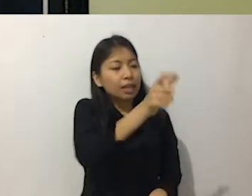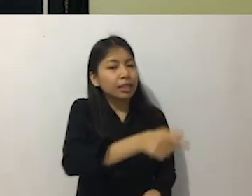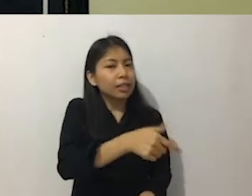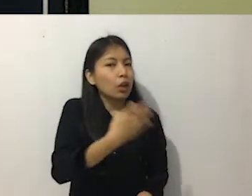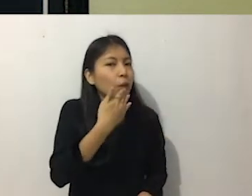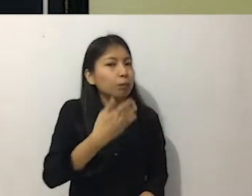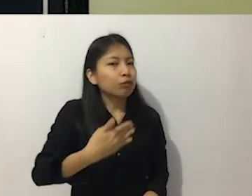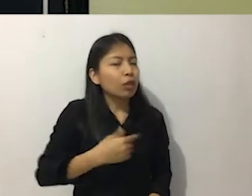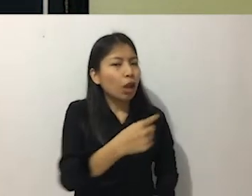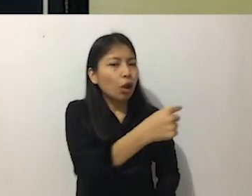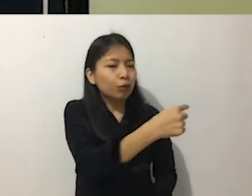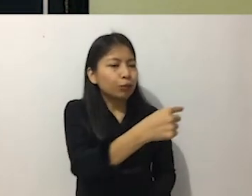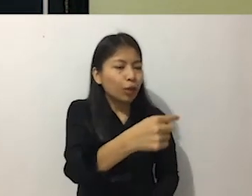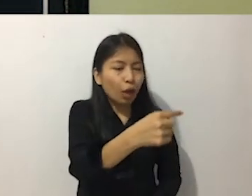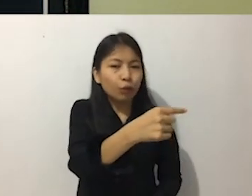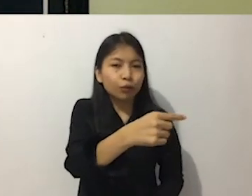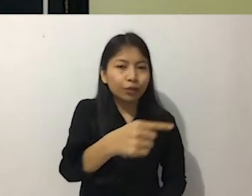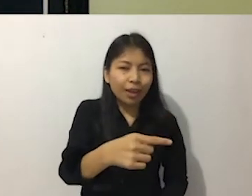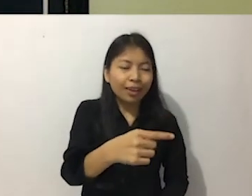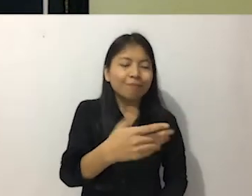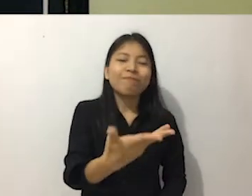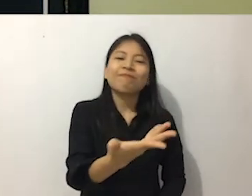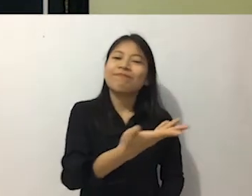kekurangan-kekurangan teman kita.